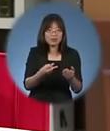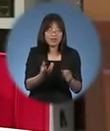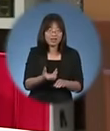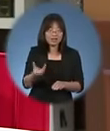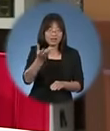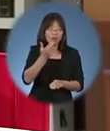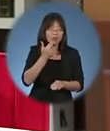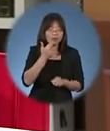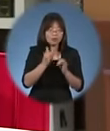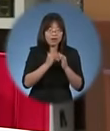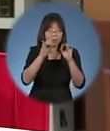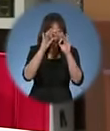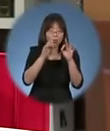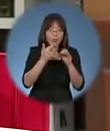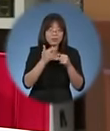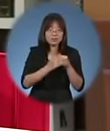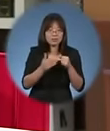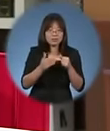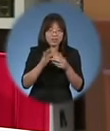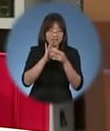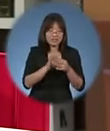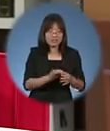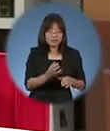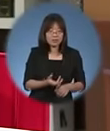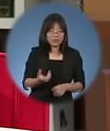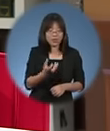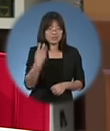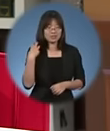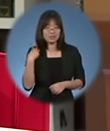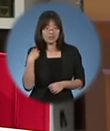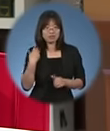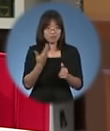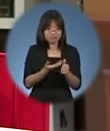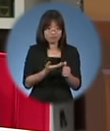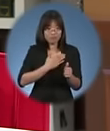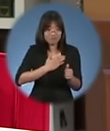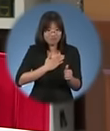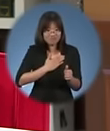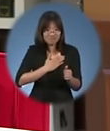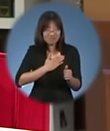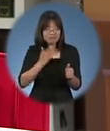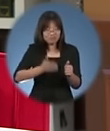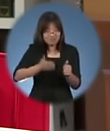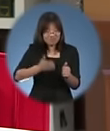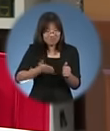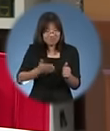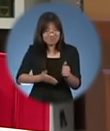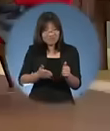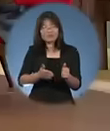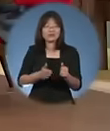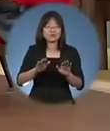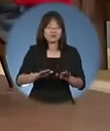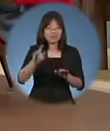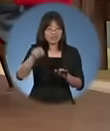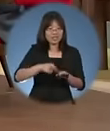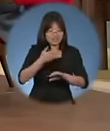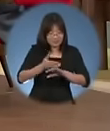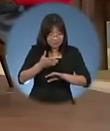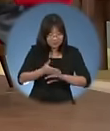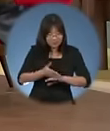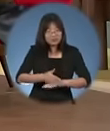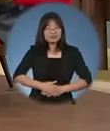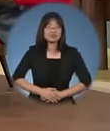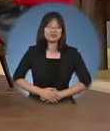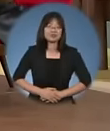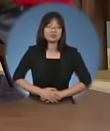안 되면 사람들이 안 볼 테니까 그렇죠. 업데이트의 부담과 책임까지 드리는 겁니다. 예. 부탁을 드리겠습니다. 네. 나와주셔서 고맙습니다. 네, 감사합니다.